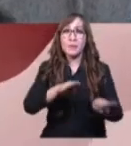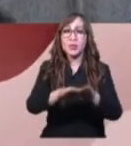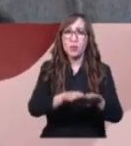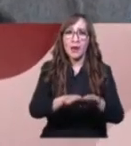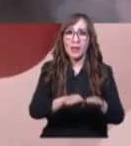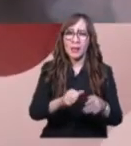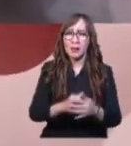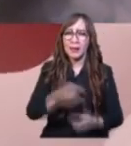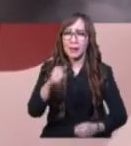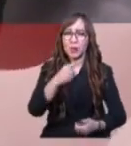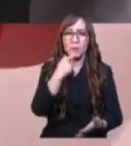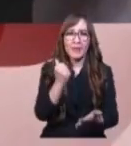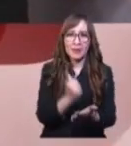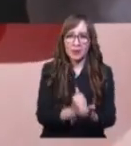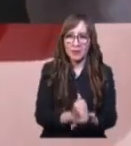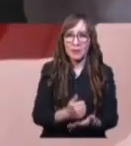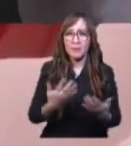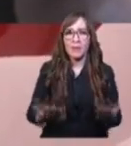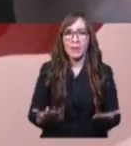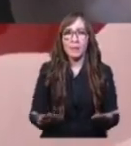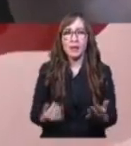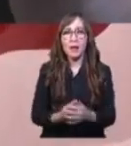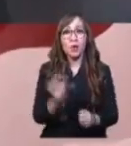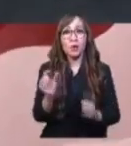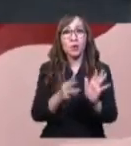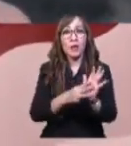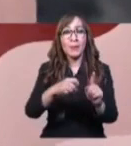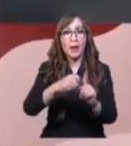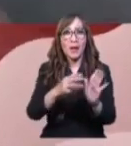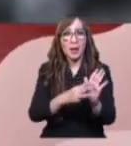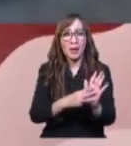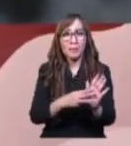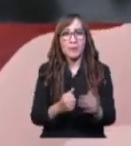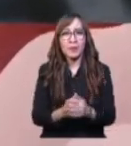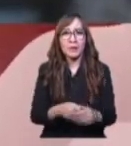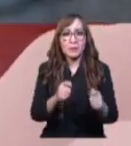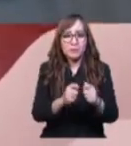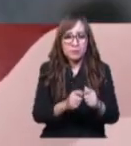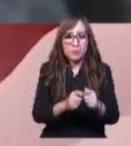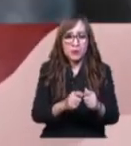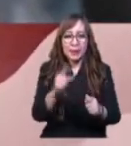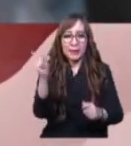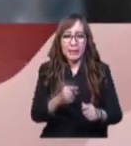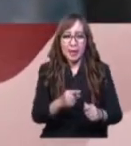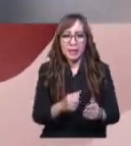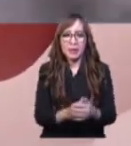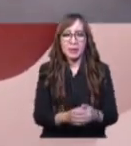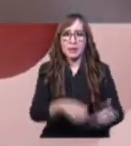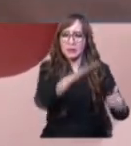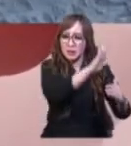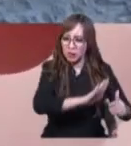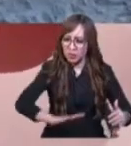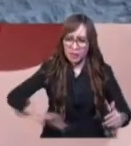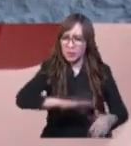incubator. Ini yang sebenarnya penting, bagaimana UMKM ini dimoderasi dari hulu ke hilir. Saya sebilangnya bahkan dari hilir, hulu, hilir.